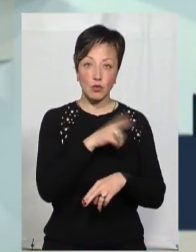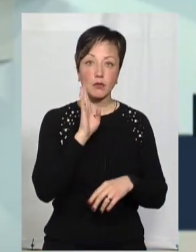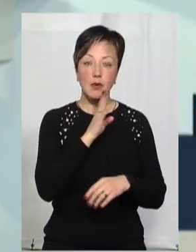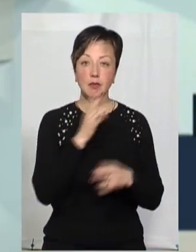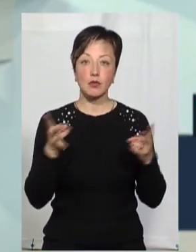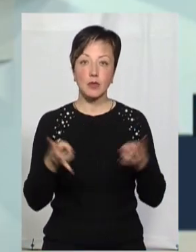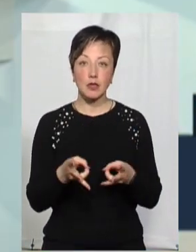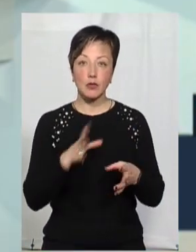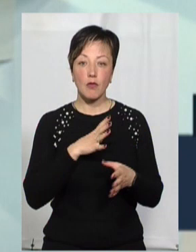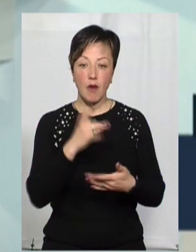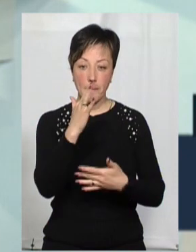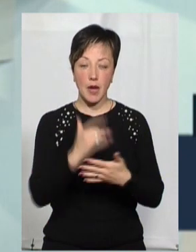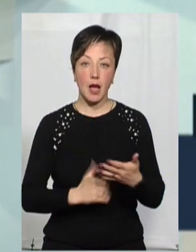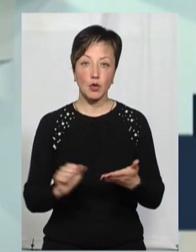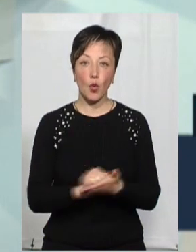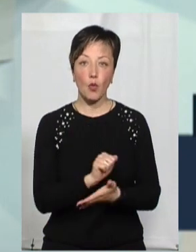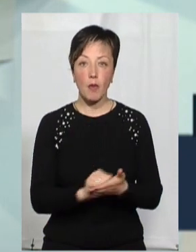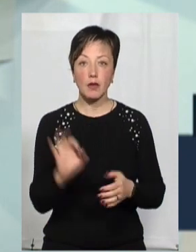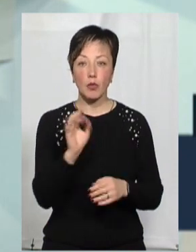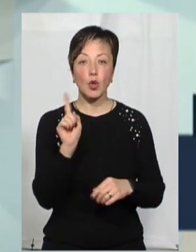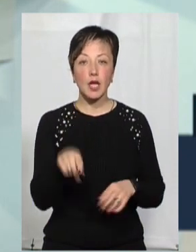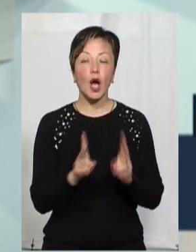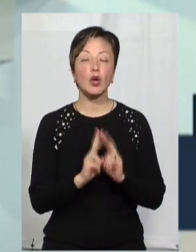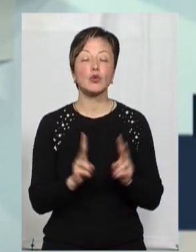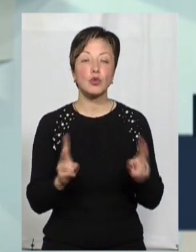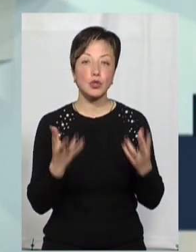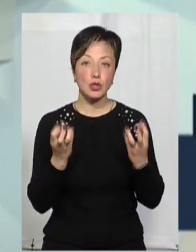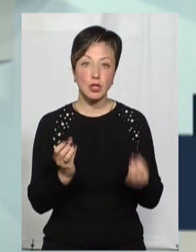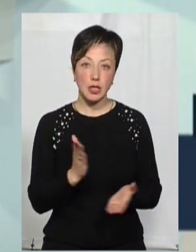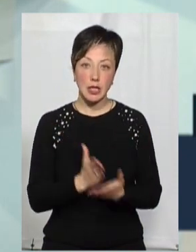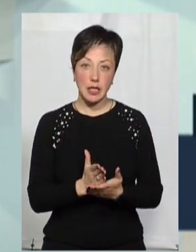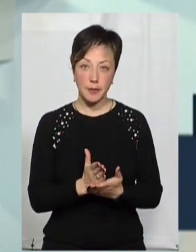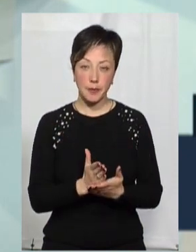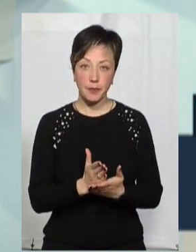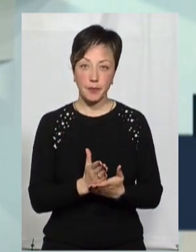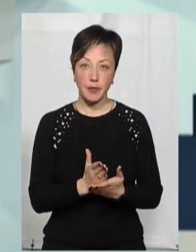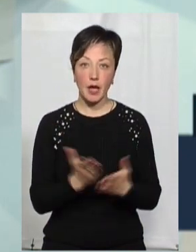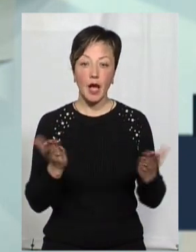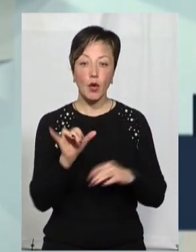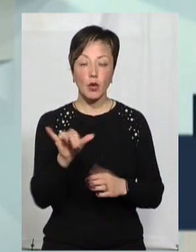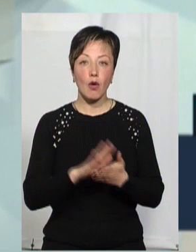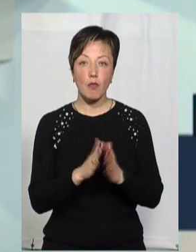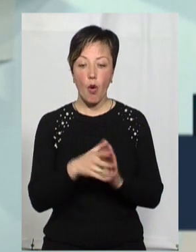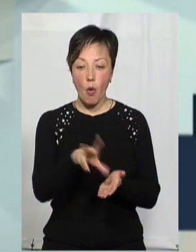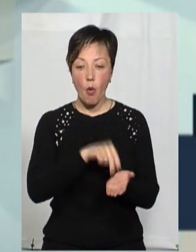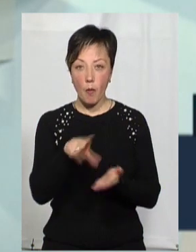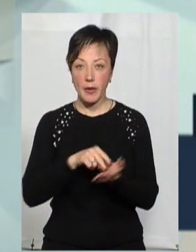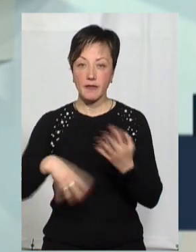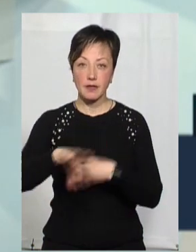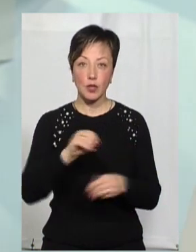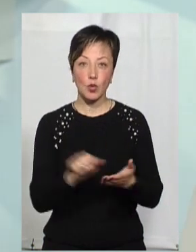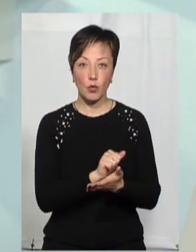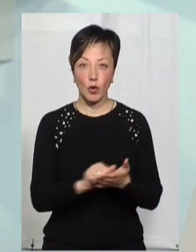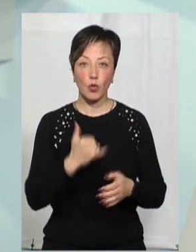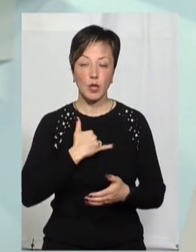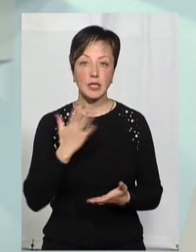мамі, нам необхідно був пакет документів про те, хто в неї ще є і які там в неї умови. Тобто копії всіх документів